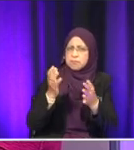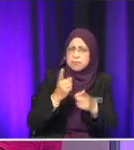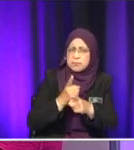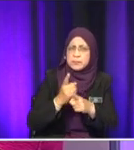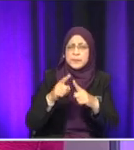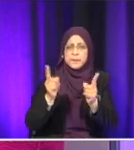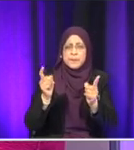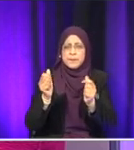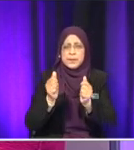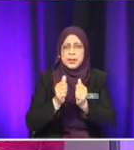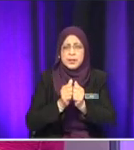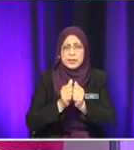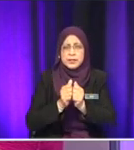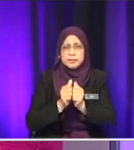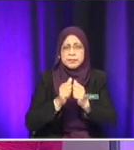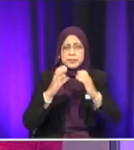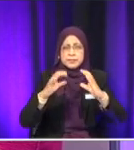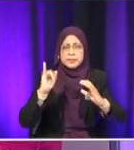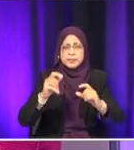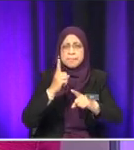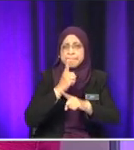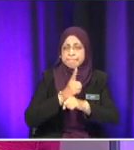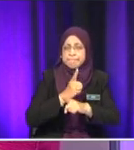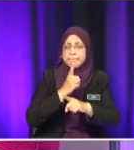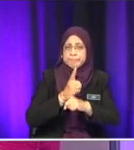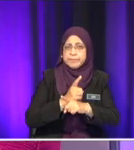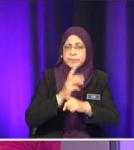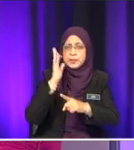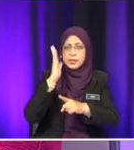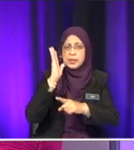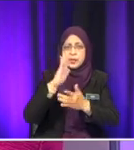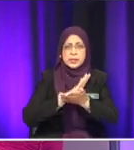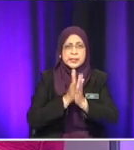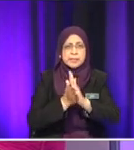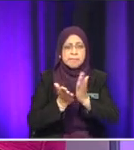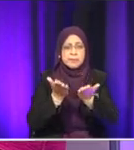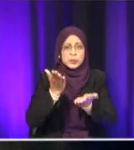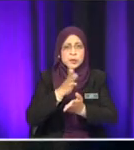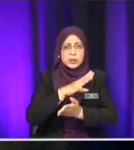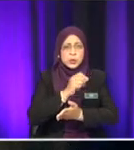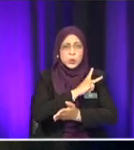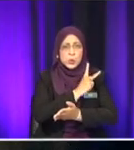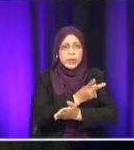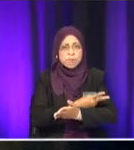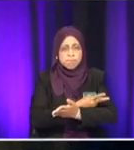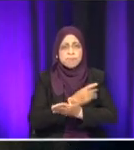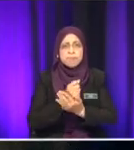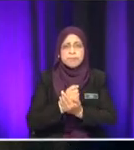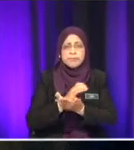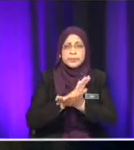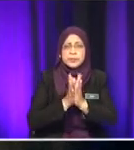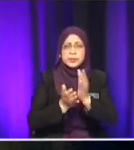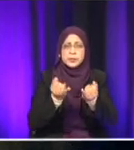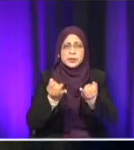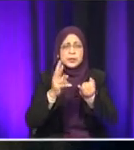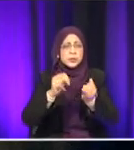dengan teknik yang betul dia menjadi seimbang dan juga Kukuh jadilah imbang